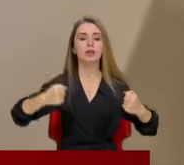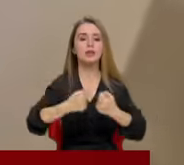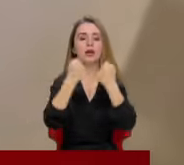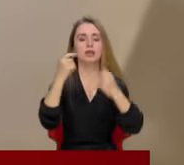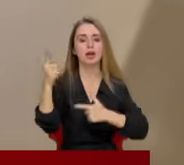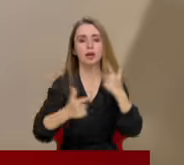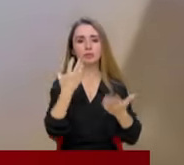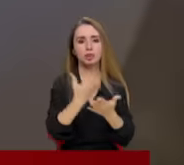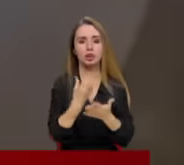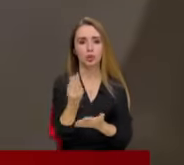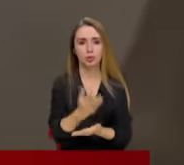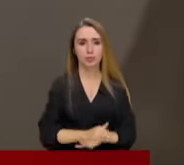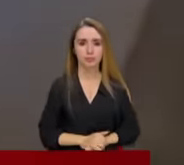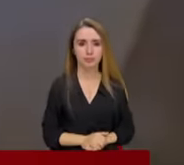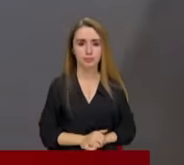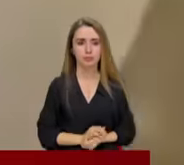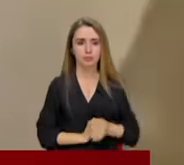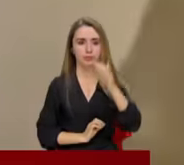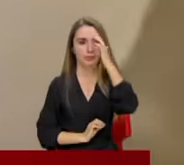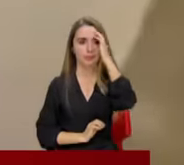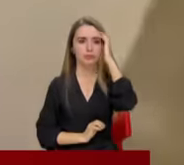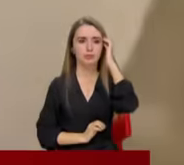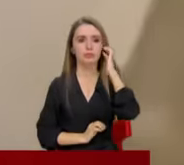güvenlik kameralarına yansıdı.